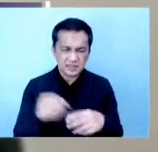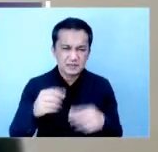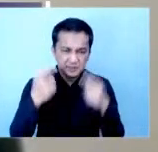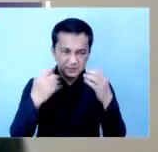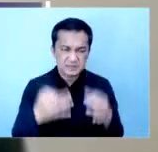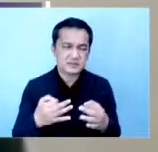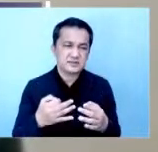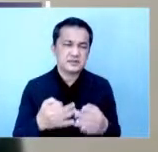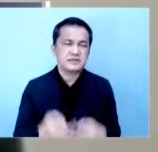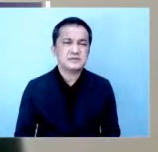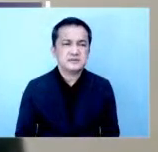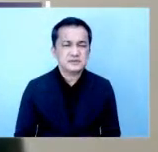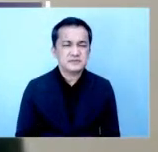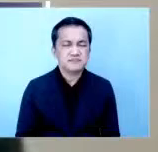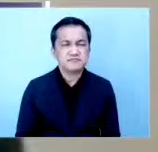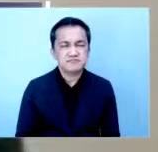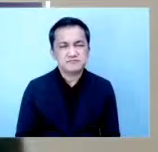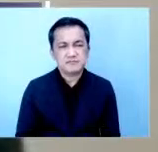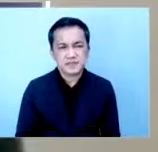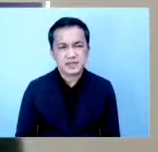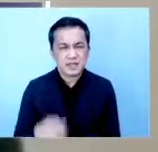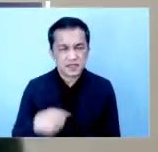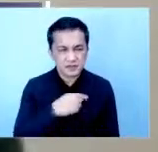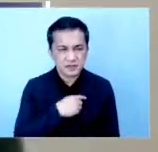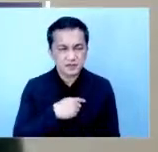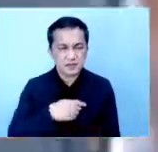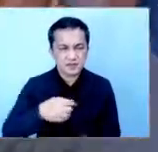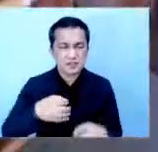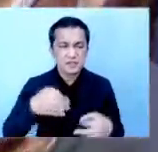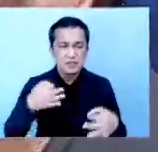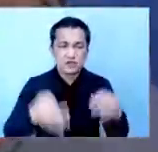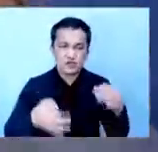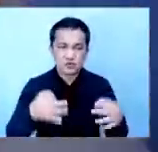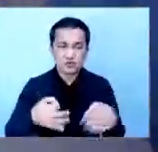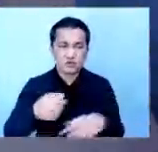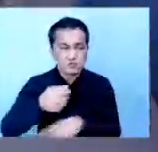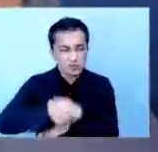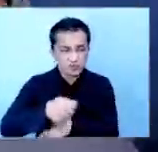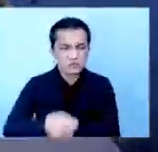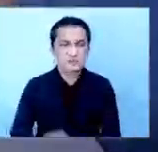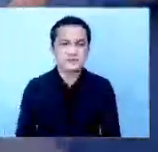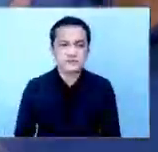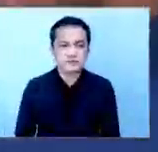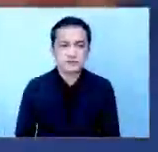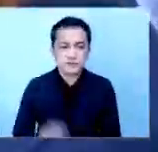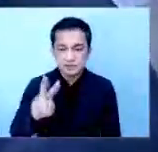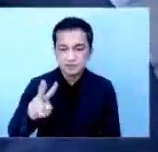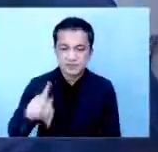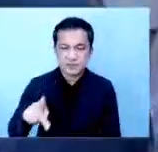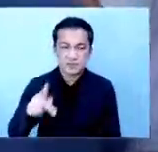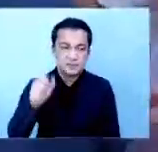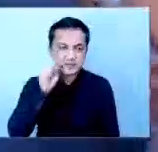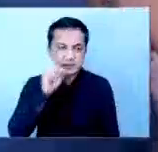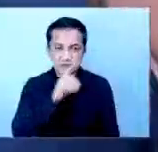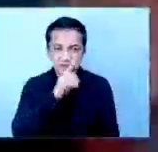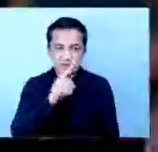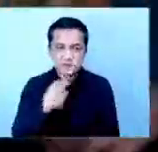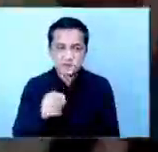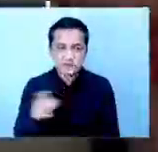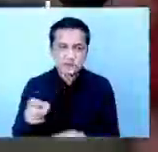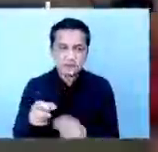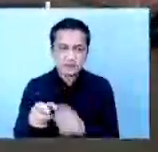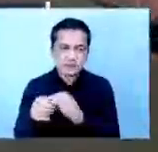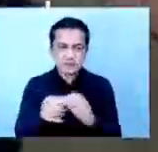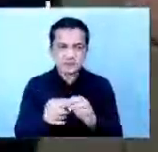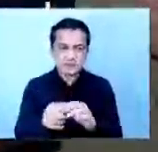desisyon yung ating mga hukuman. Pagdating naman kay VP Sara, nakahatak raw sa pangunguna niya sa